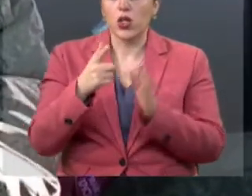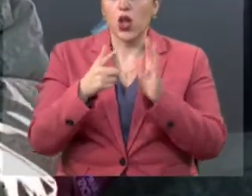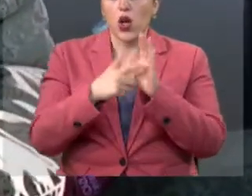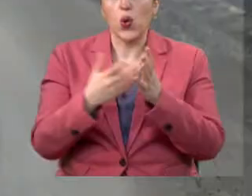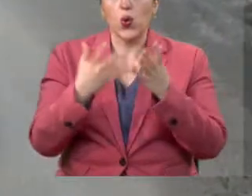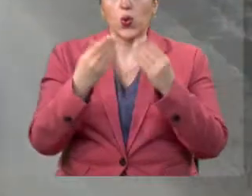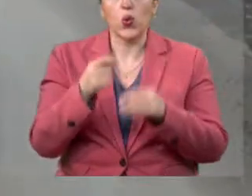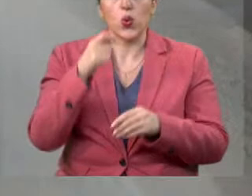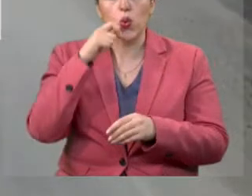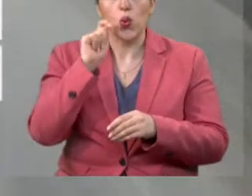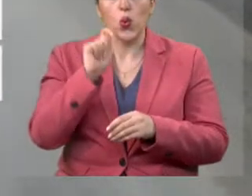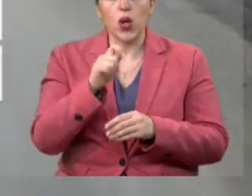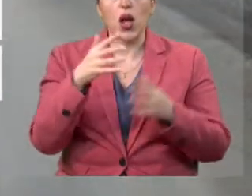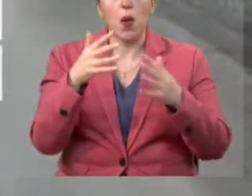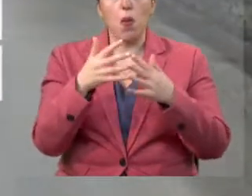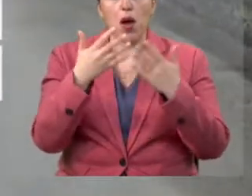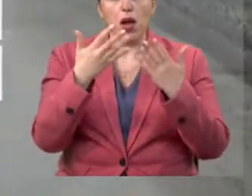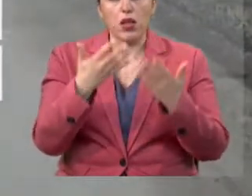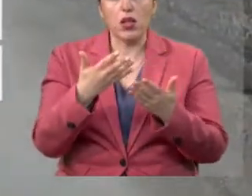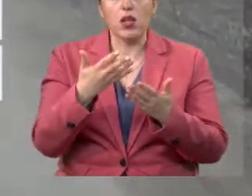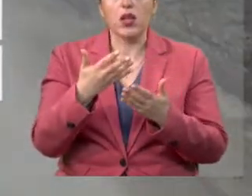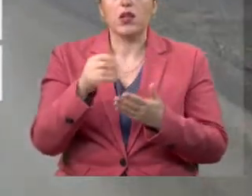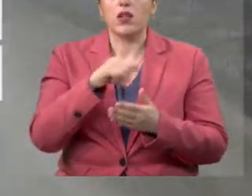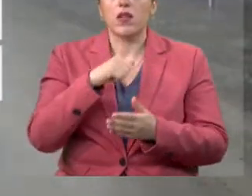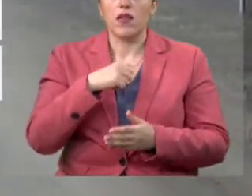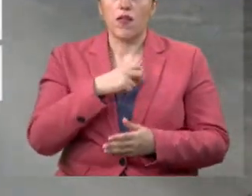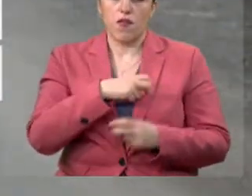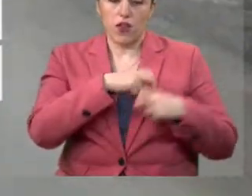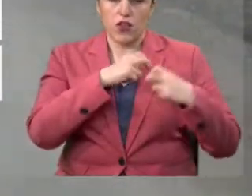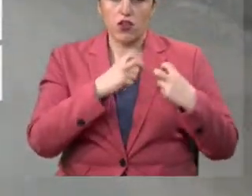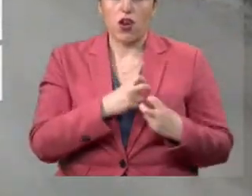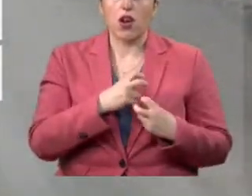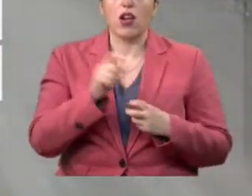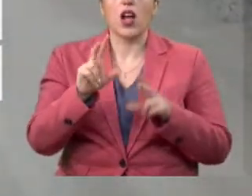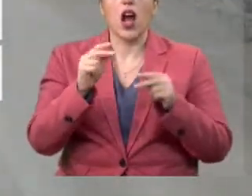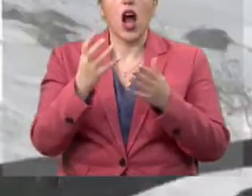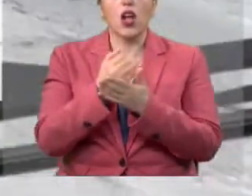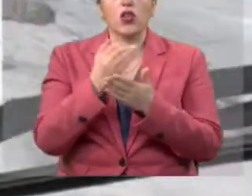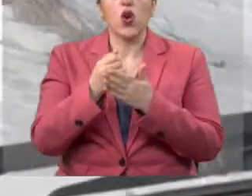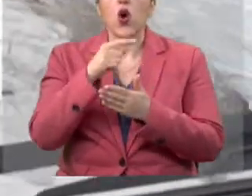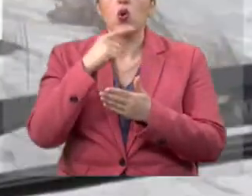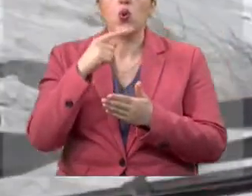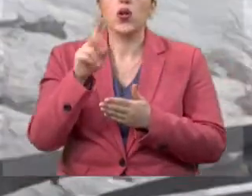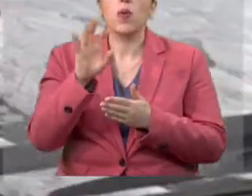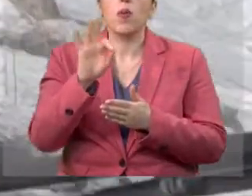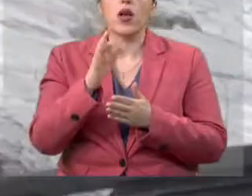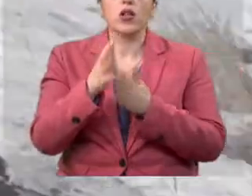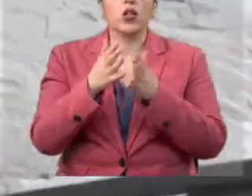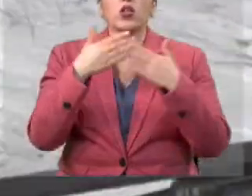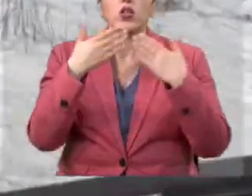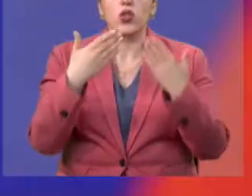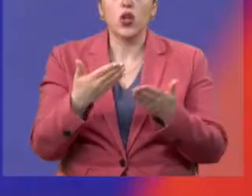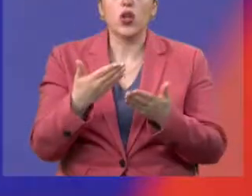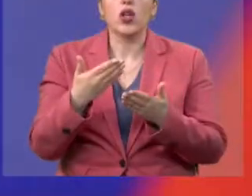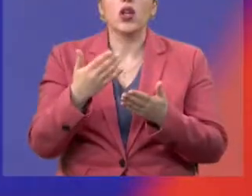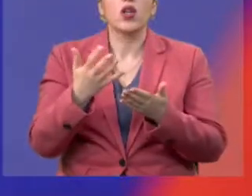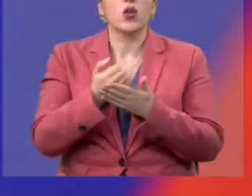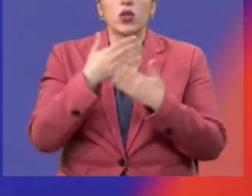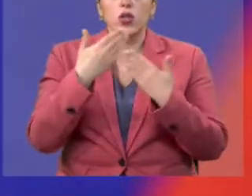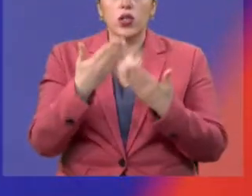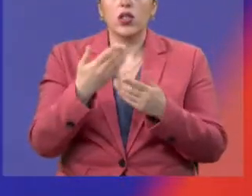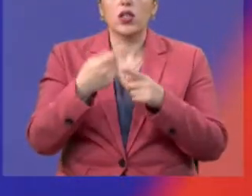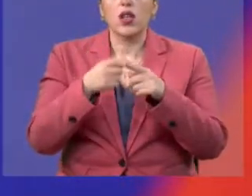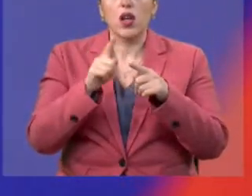27-օր Ուկրաինայում պատերազմելուց հետո վճռական հաջողությունների ռուսական ուժերը չեն հասել։ Հենց այդ պատճառով անելանելի